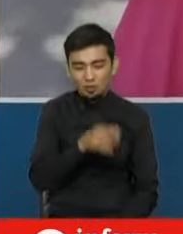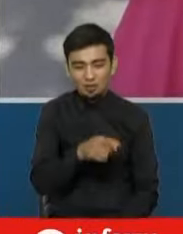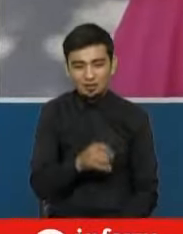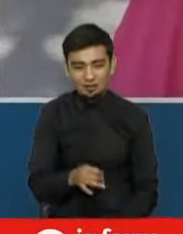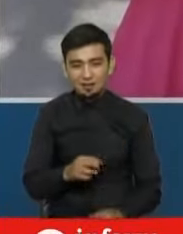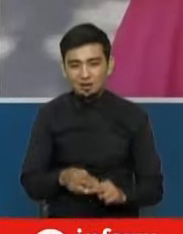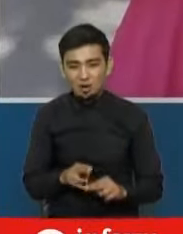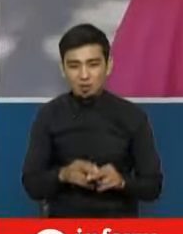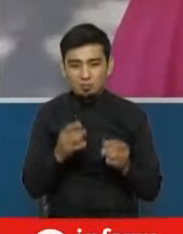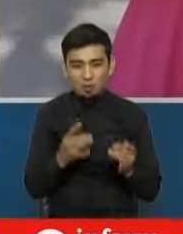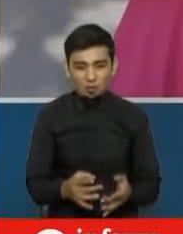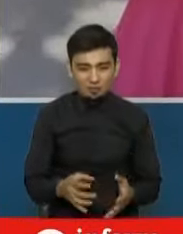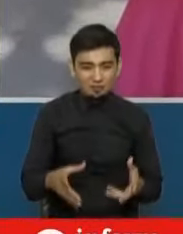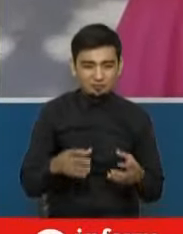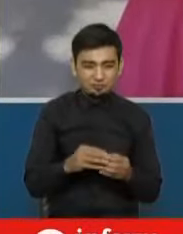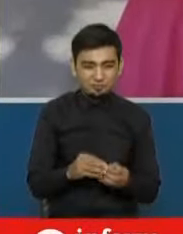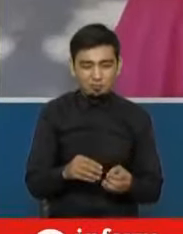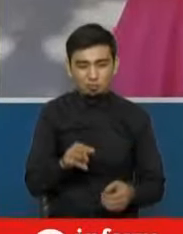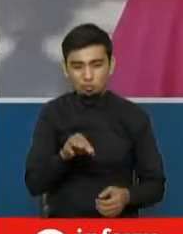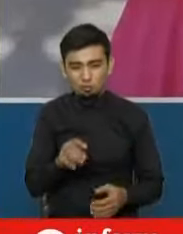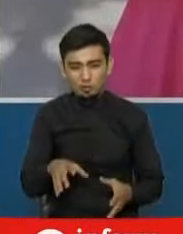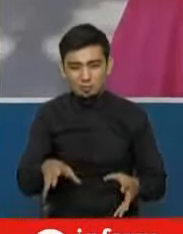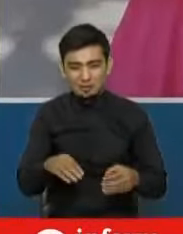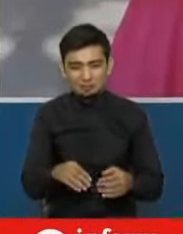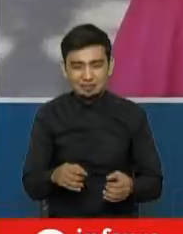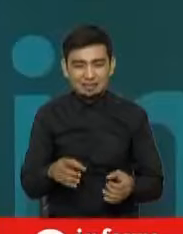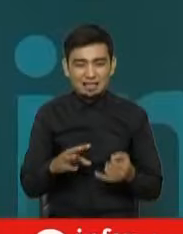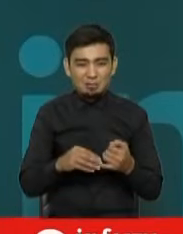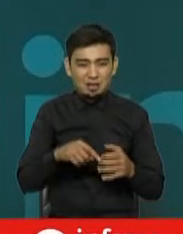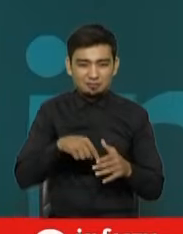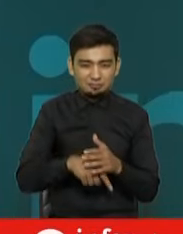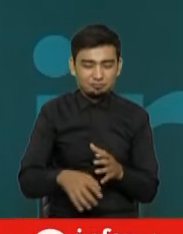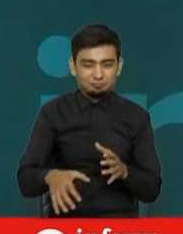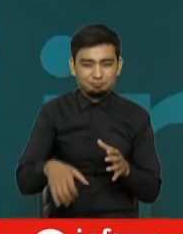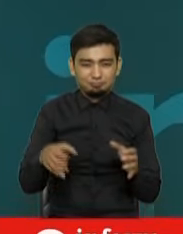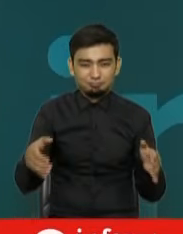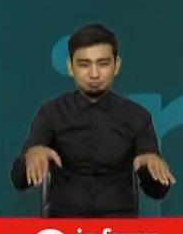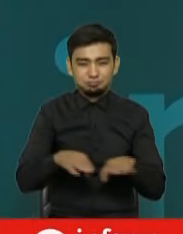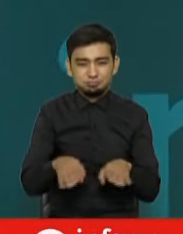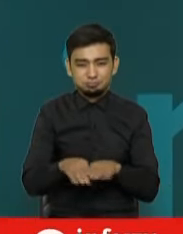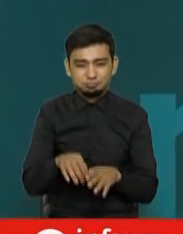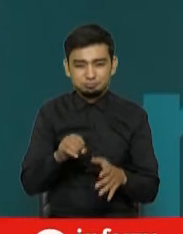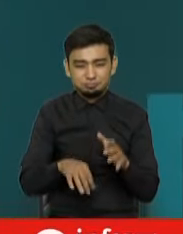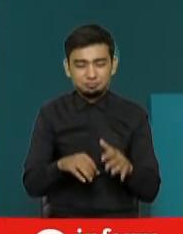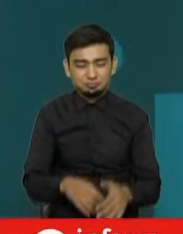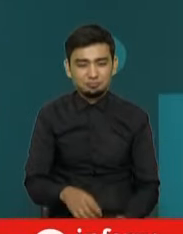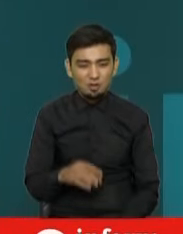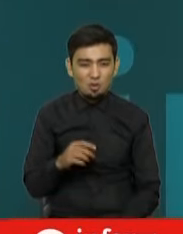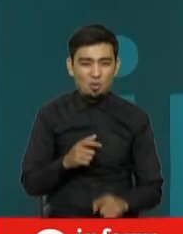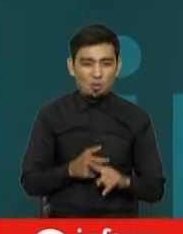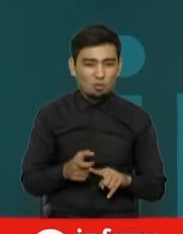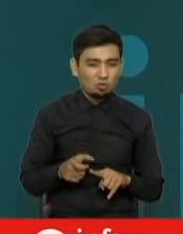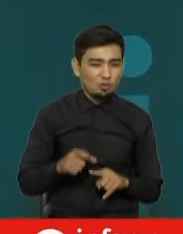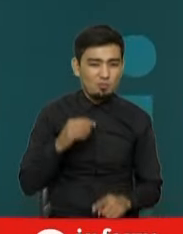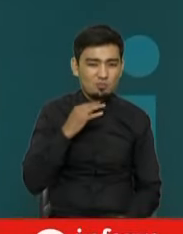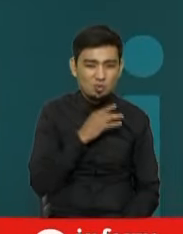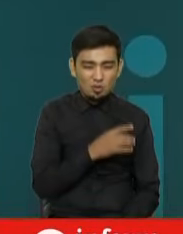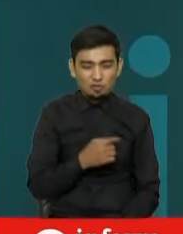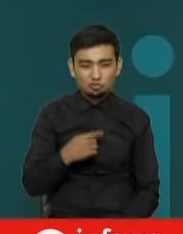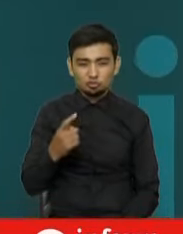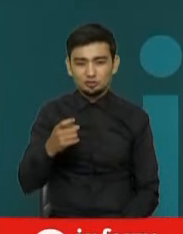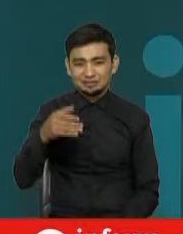который просто вместе с остальным мусором закапывают в землю. Отходов очень много. Я вам цифры называл уже, да, 100 тысяч